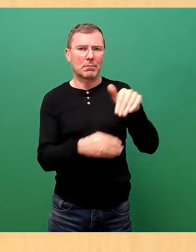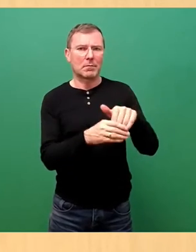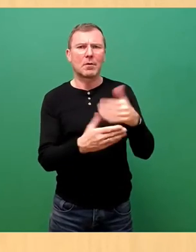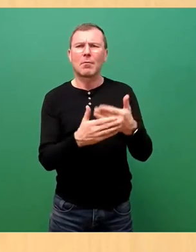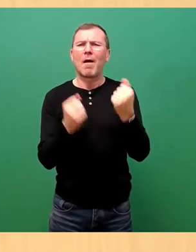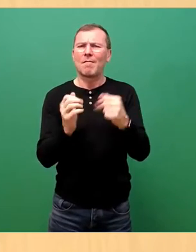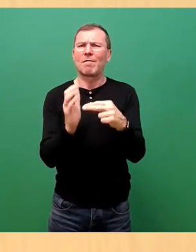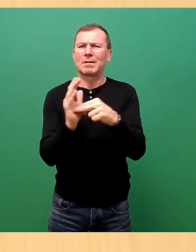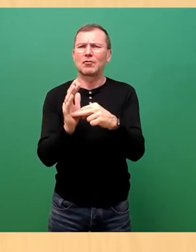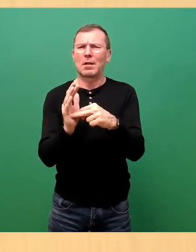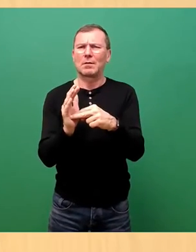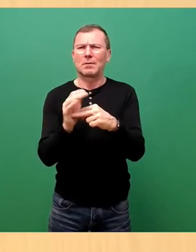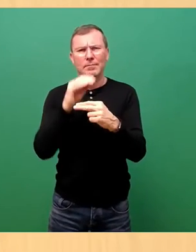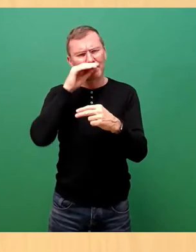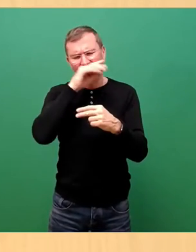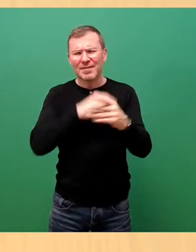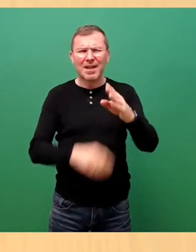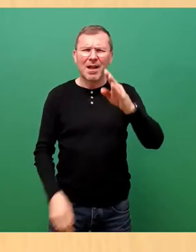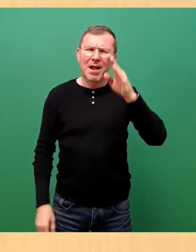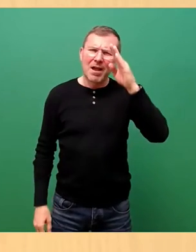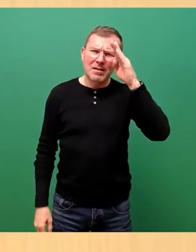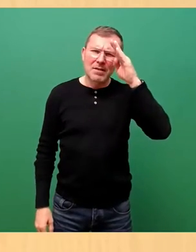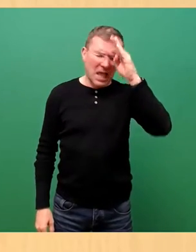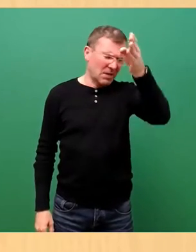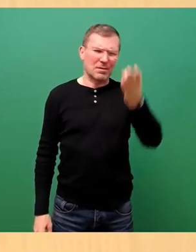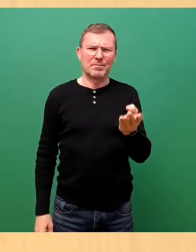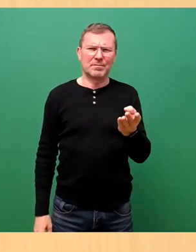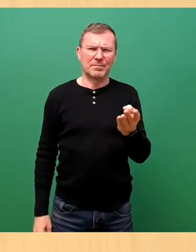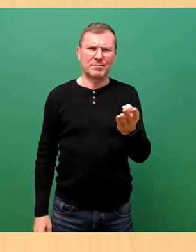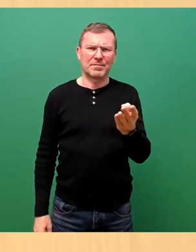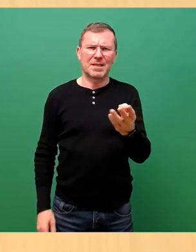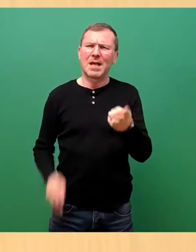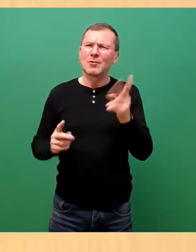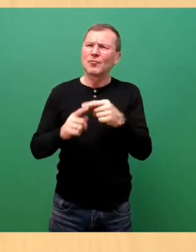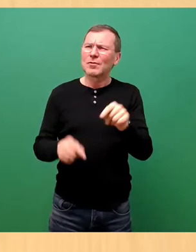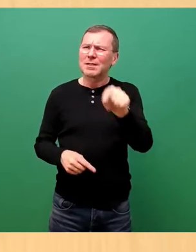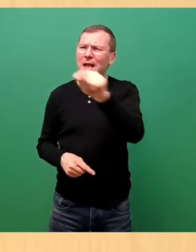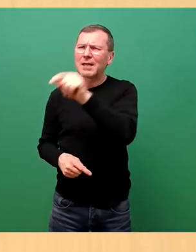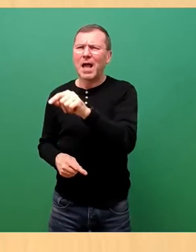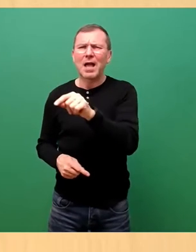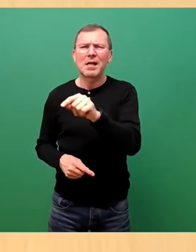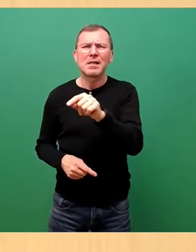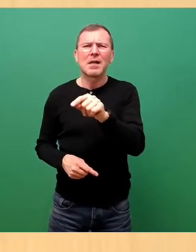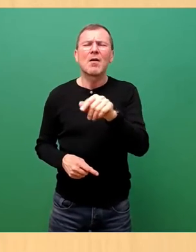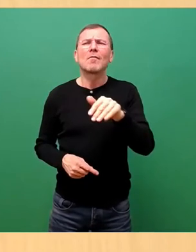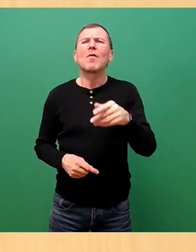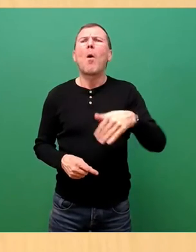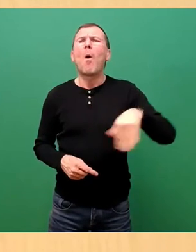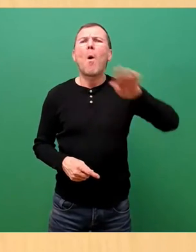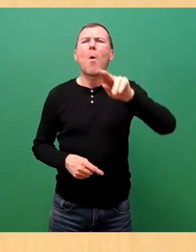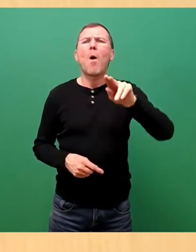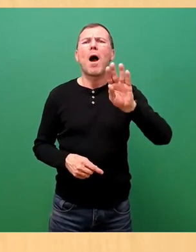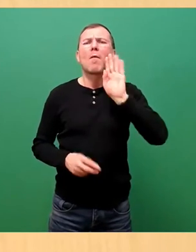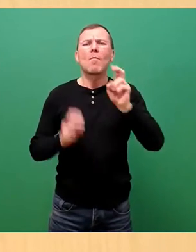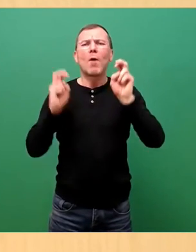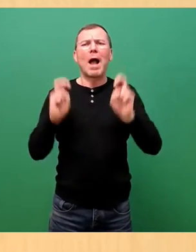festgehalten, dass irrsinnigerweise in den Stadtteilen, wo es ein hohes Belegungsrecht gibt, ein